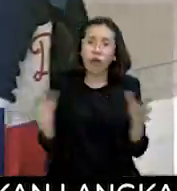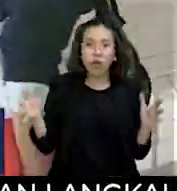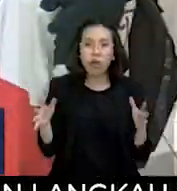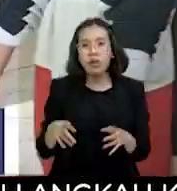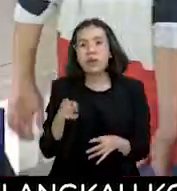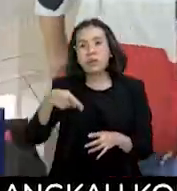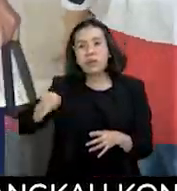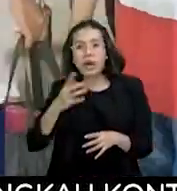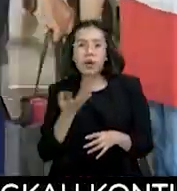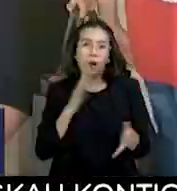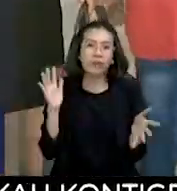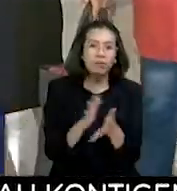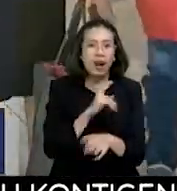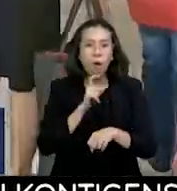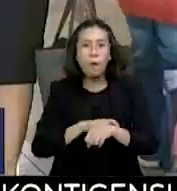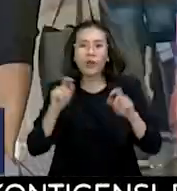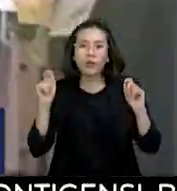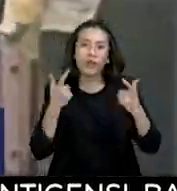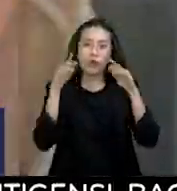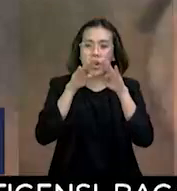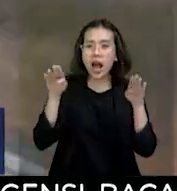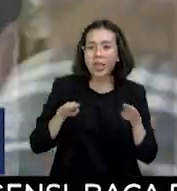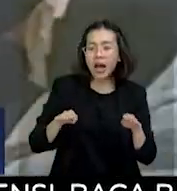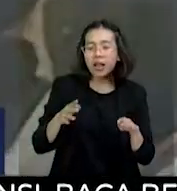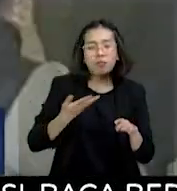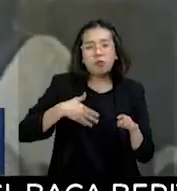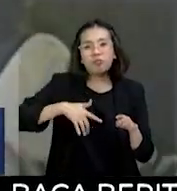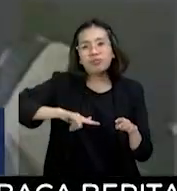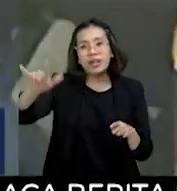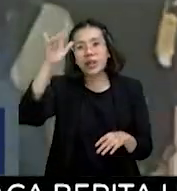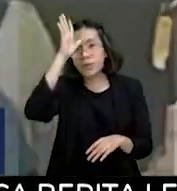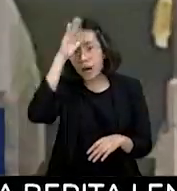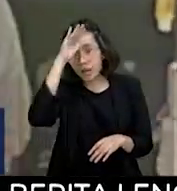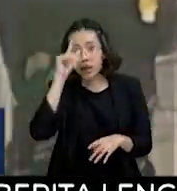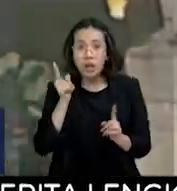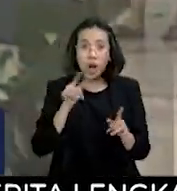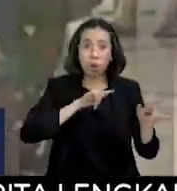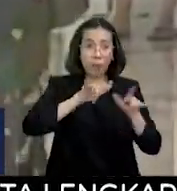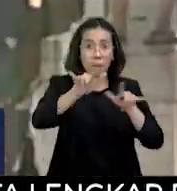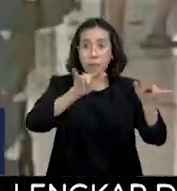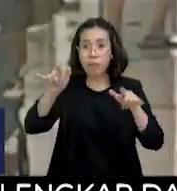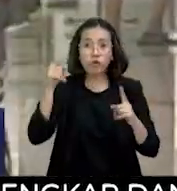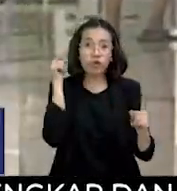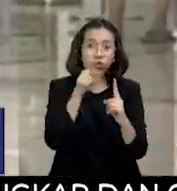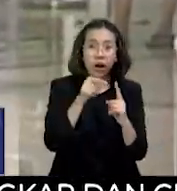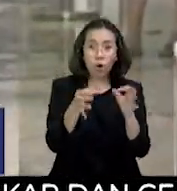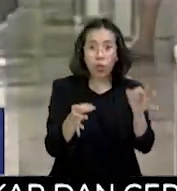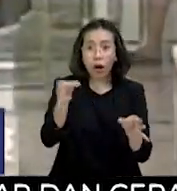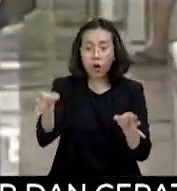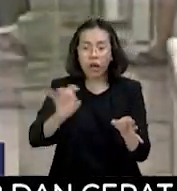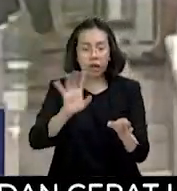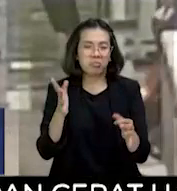ingin menggunakan waktu libur Natal dan Tahun Baru di Bali. Sementara untuk jalur penerbangan lain masih tampak normal.